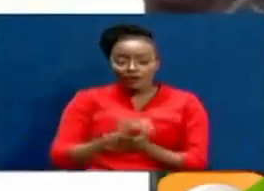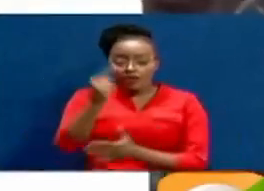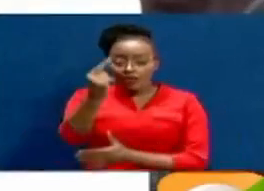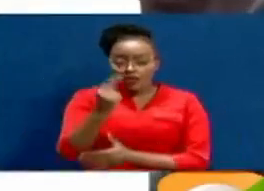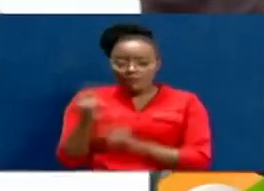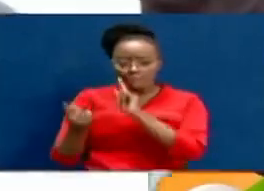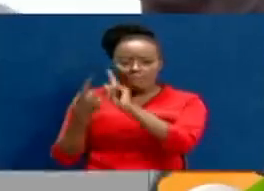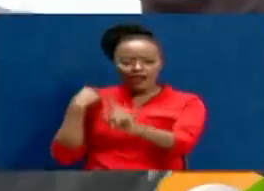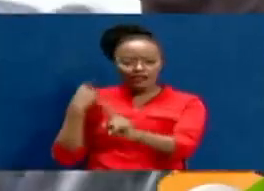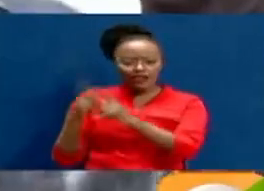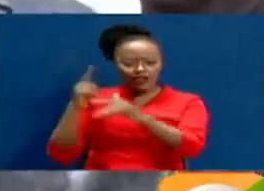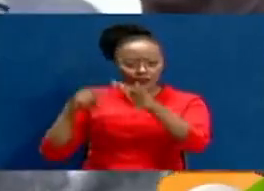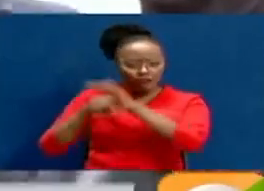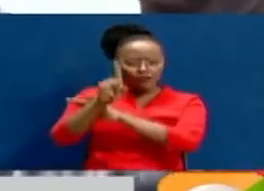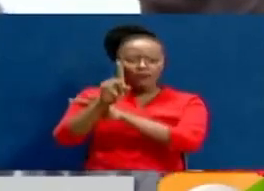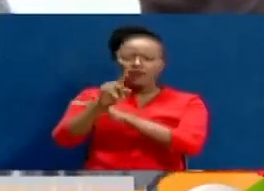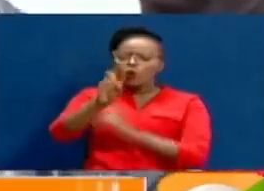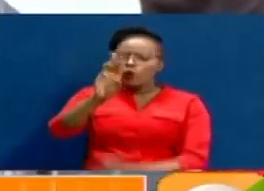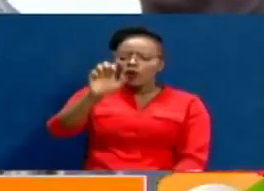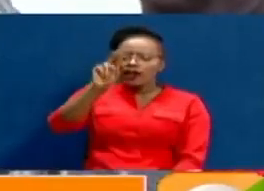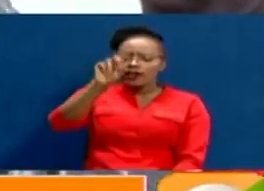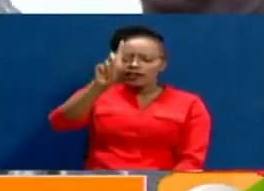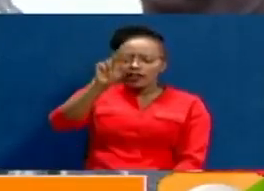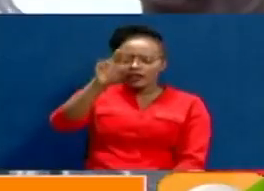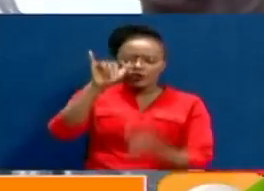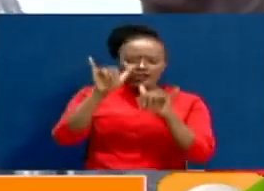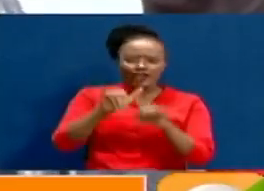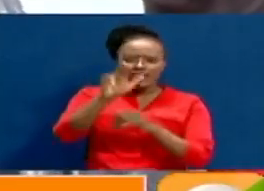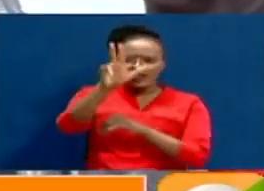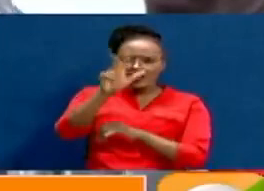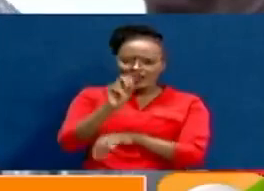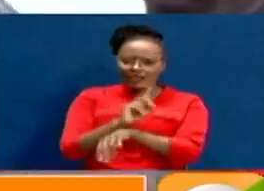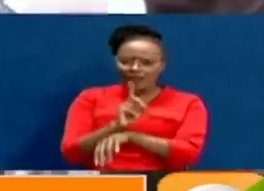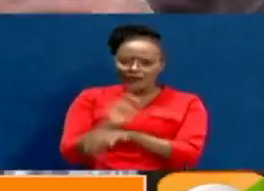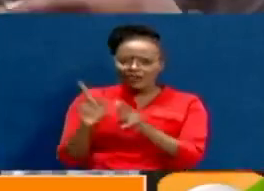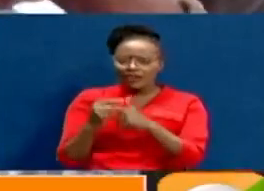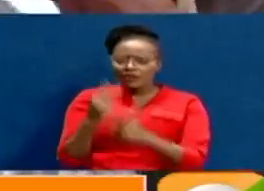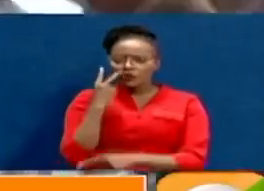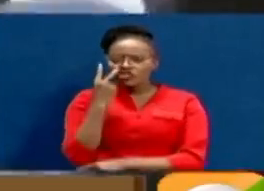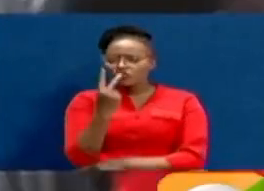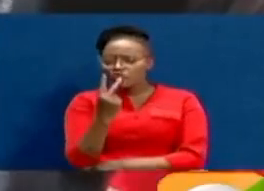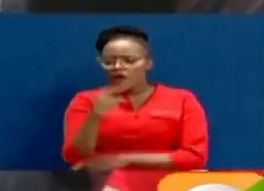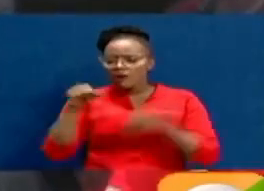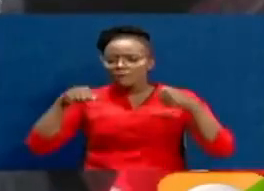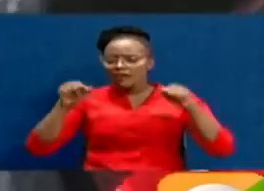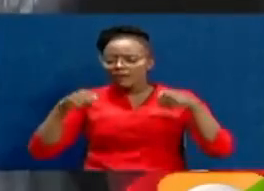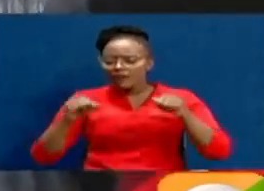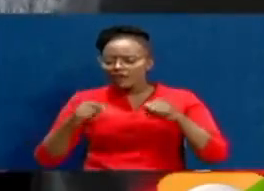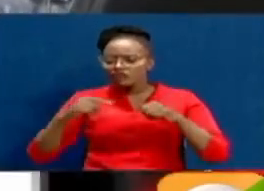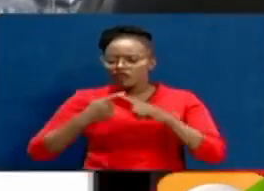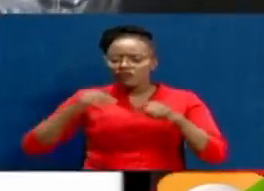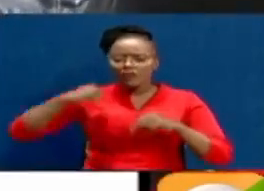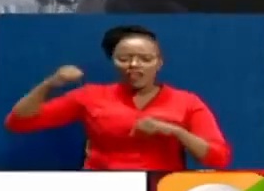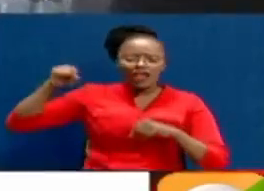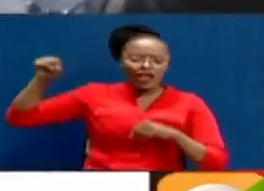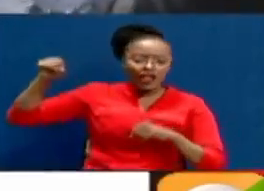imepita, ikaenda wendani, na ikaenda kabisa. Tukakaa within 30 minutes, tukaona pikipiki zimetoka pande ya